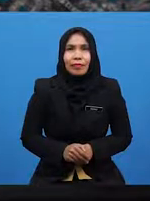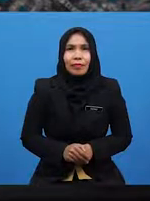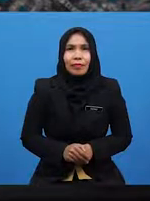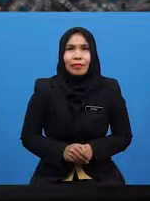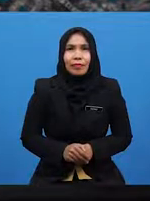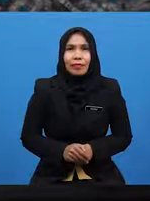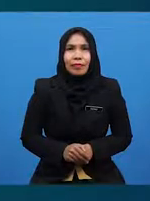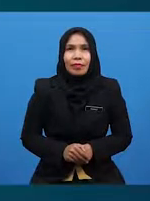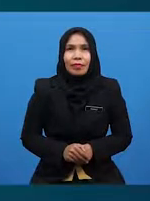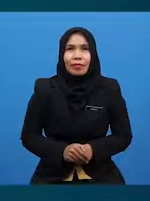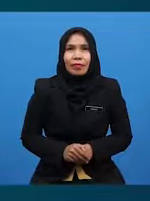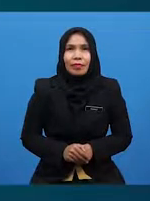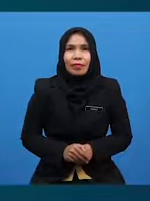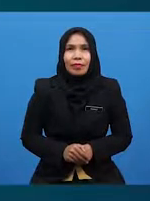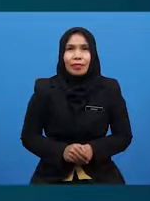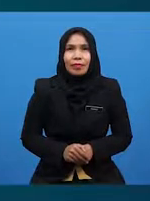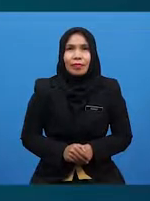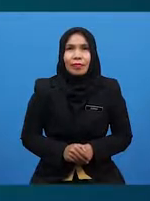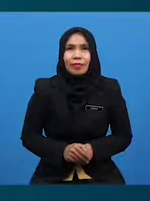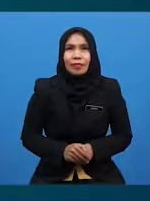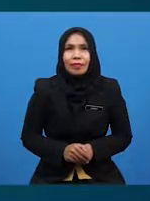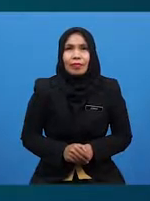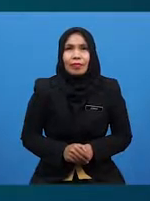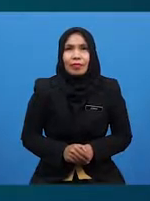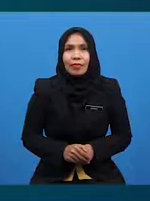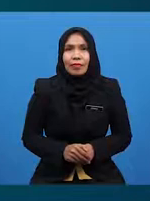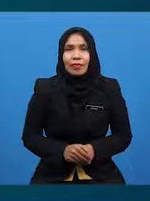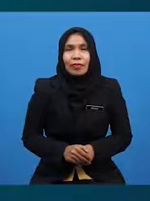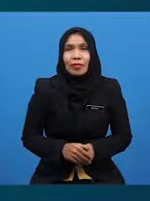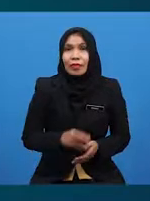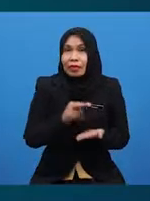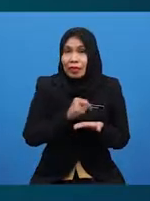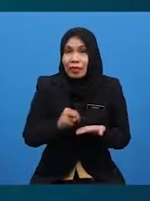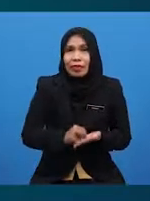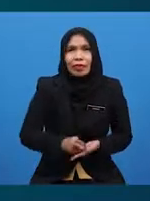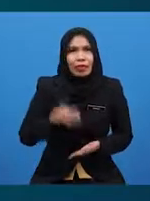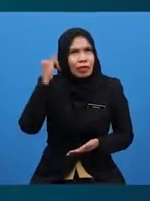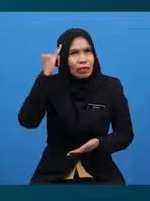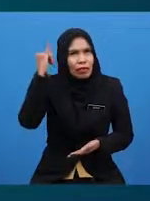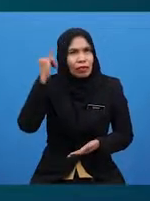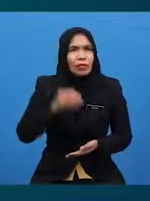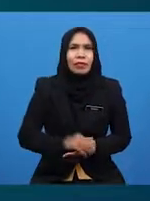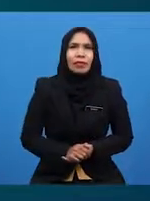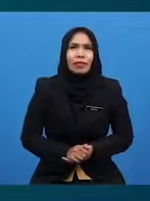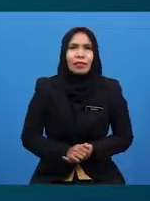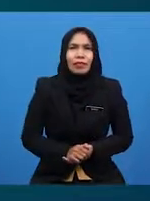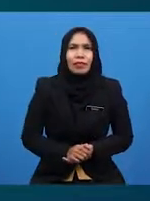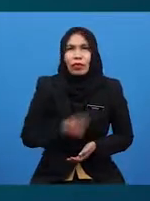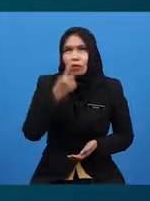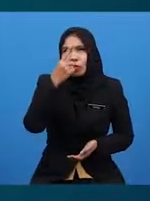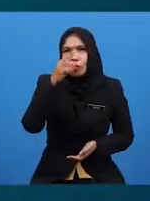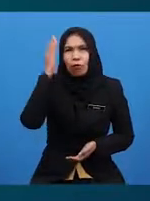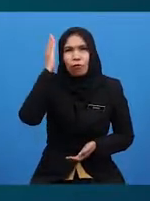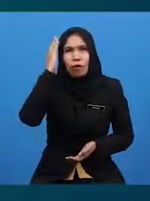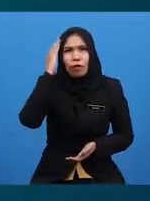keindahannya. Arca sebegini mempunyai nilai intelektual yang memerlukan daya pemikiran yang kritis untuk memahami